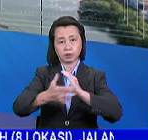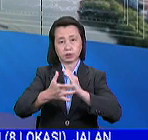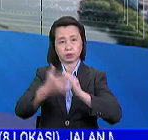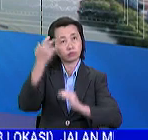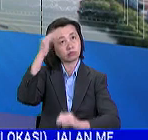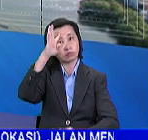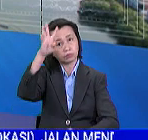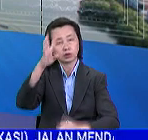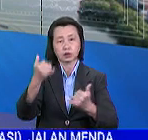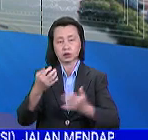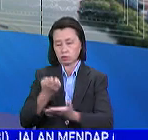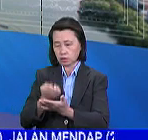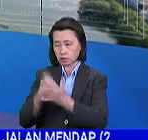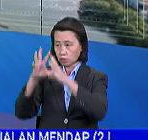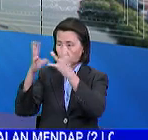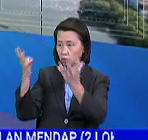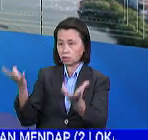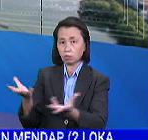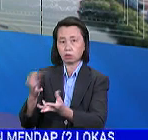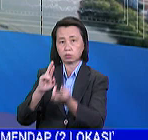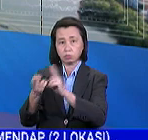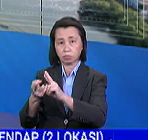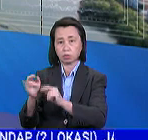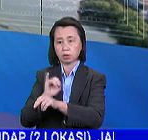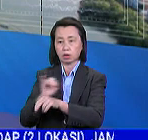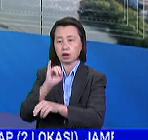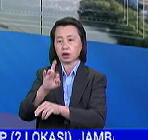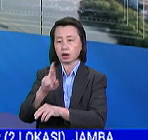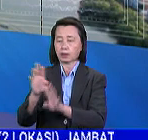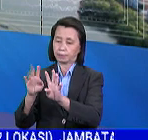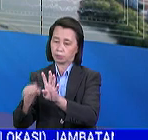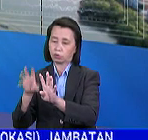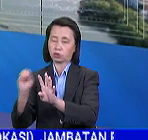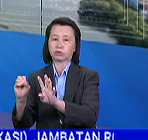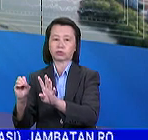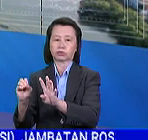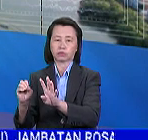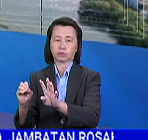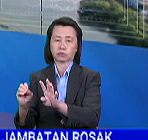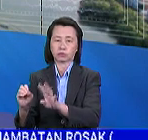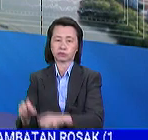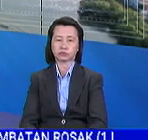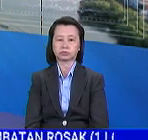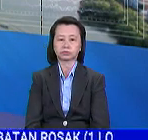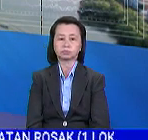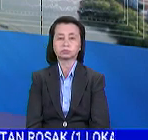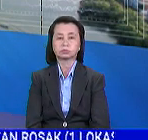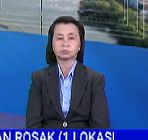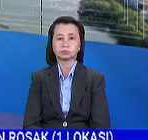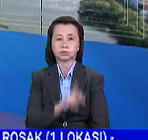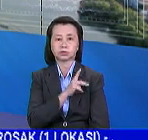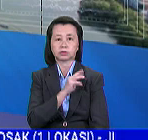inovasi ketika ekonomi global meski revolusi Perindustrian 4pron kosong ia 420